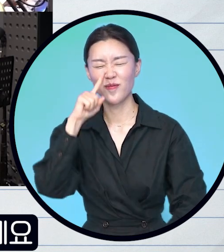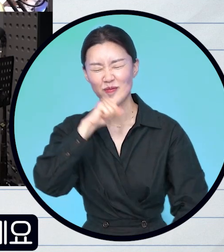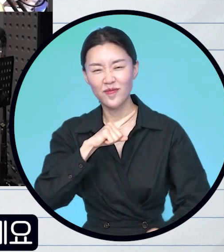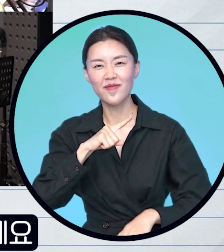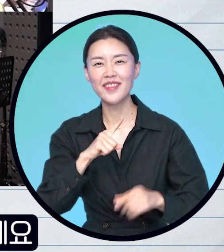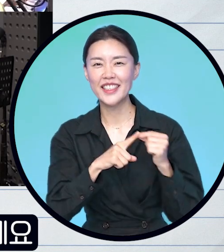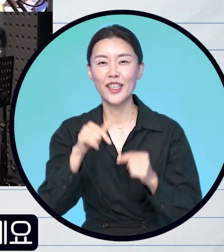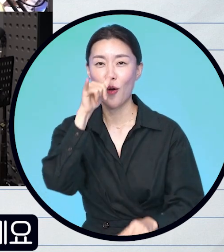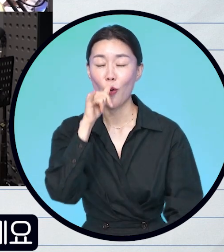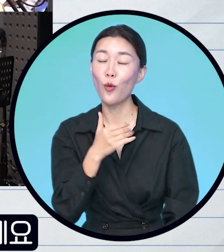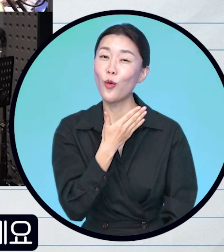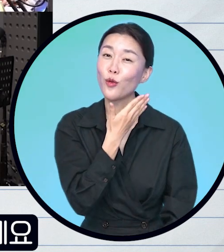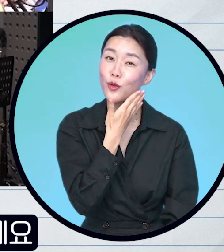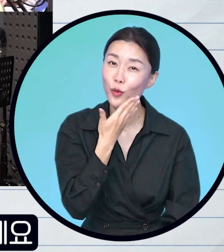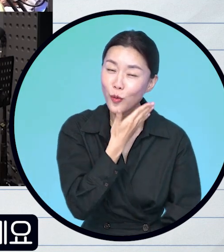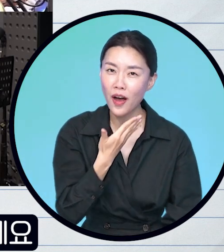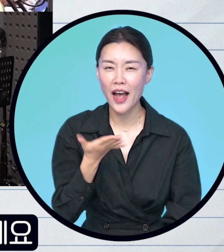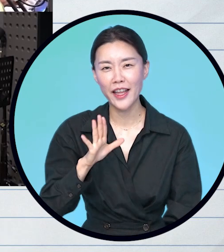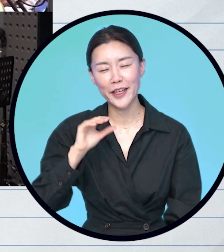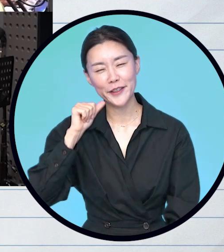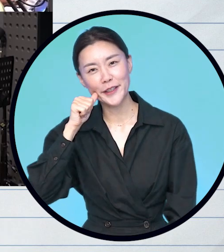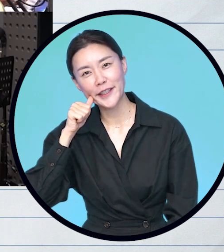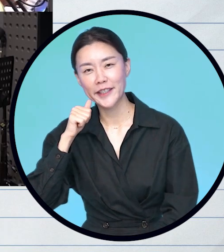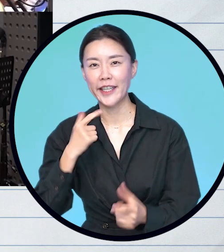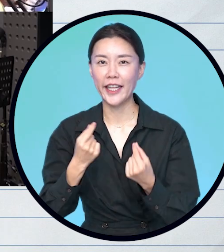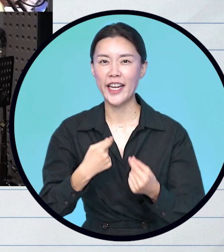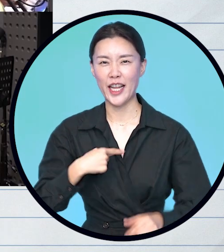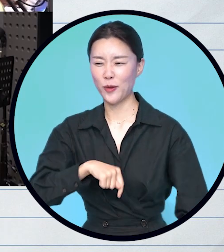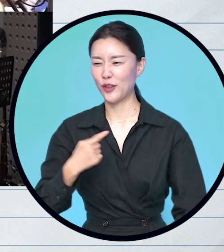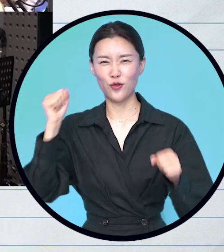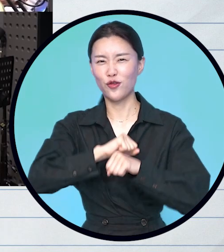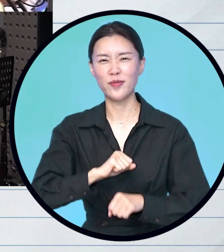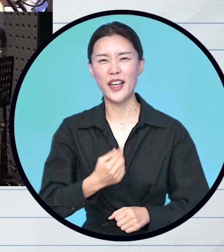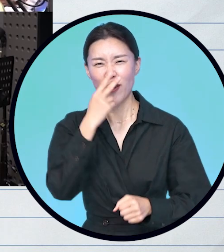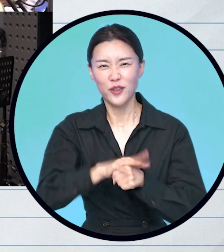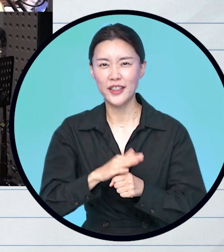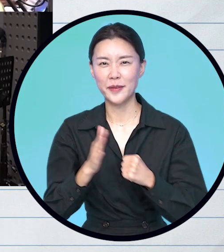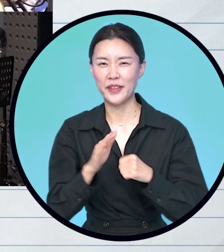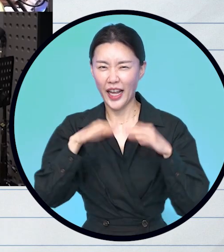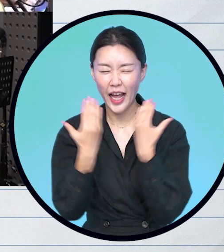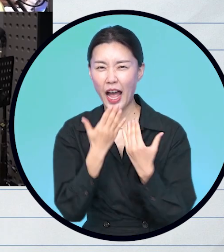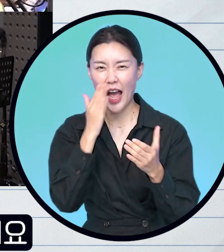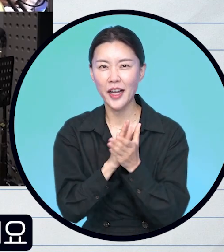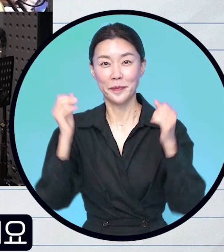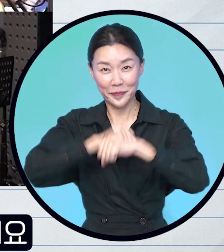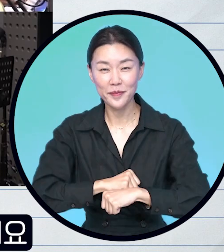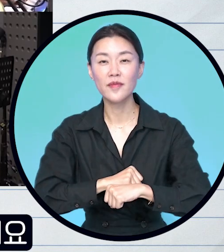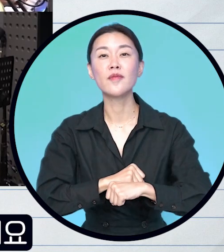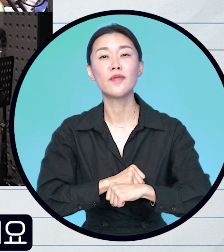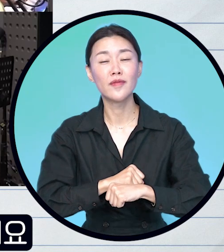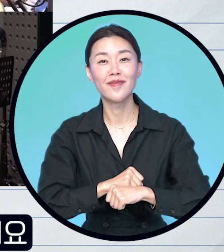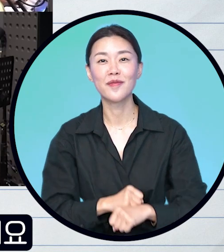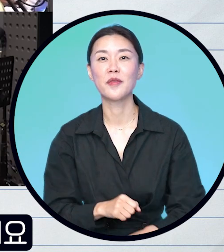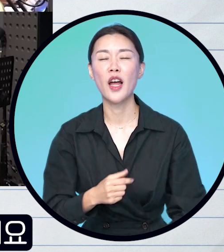있습니다. 굉장히 귀여우면서도 짓궂은 네. 그런 부분이네요. 맞습니다. 다 같이 망해. 혼자 망하면 억울하니까요. 그치 그치. 네. 소원을